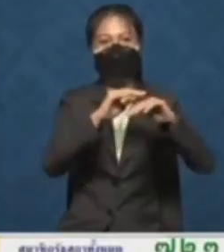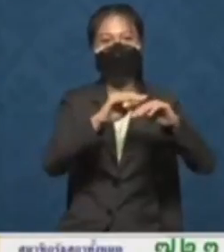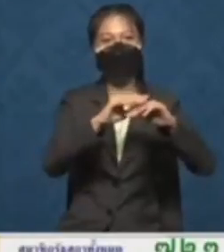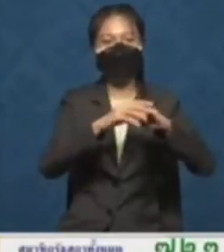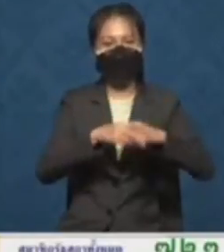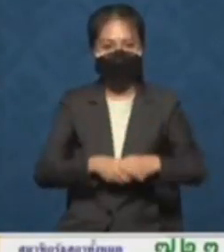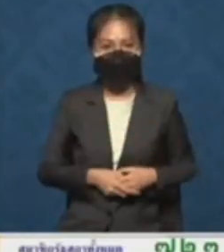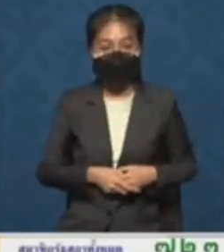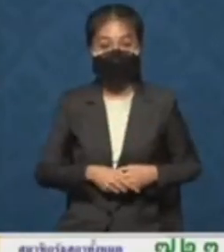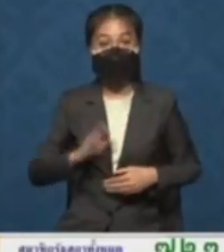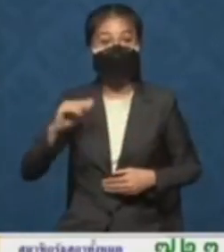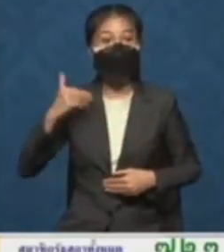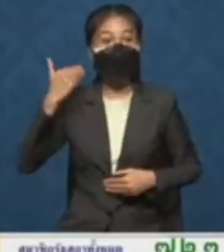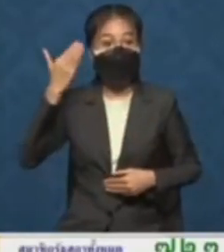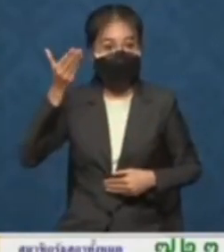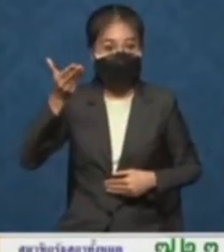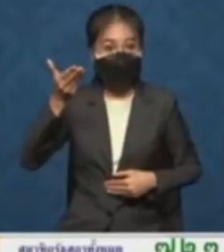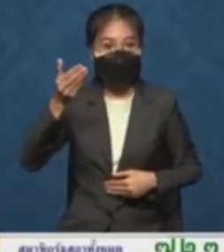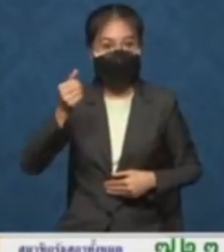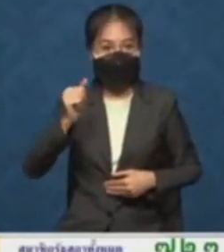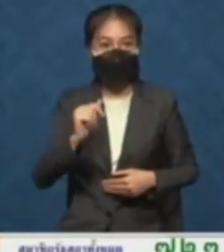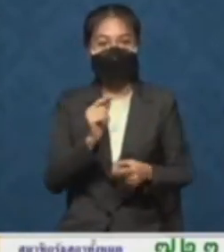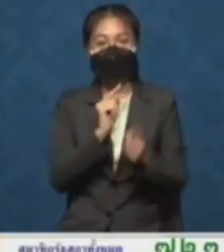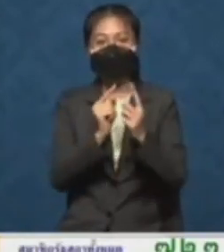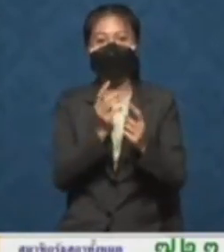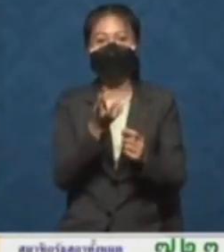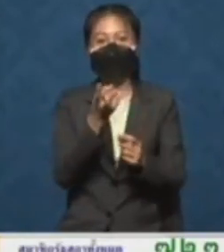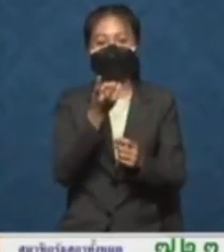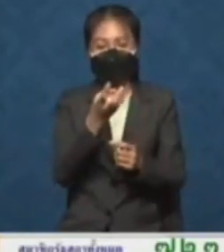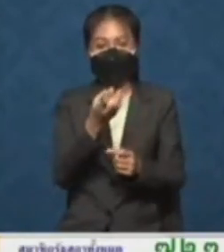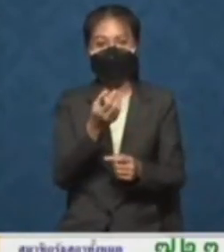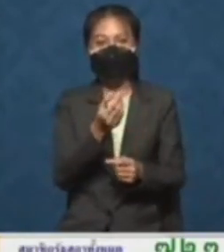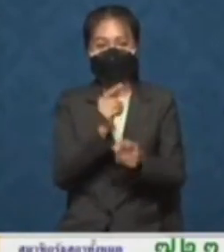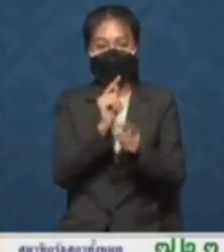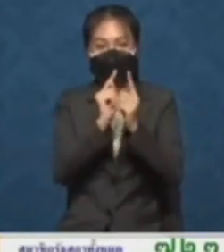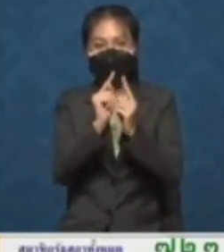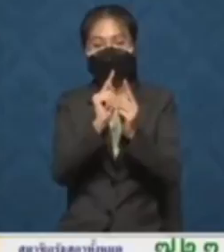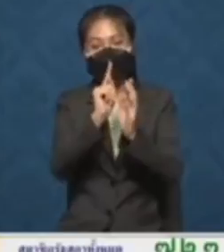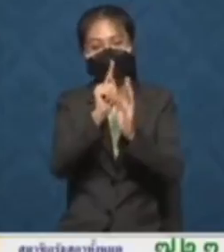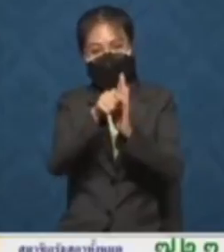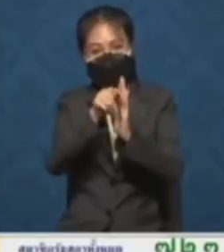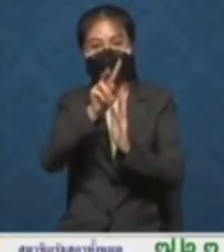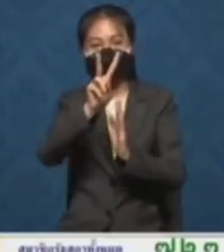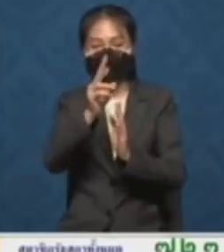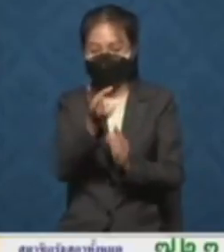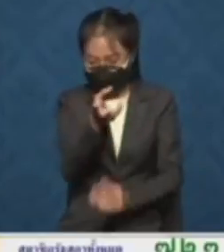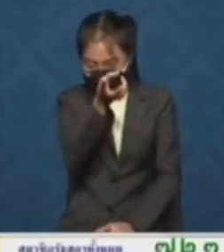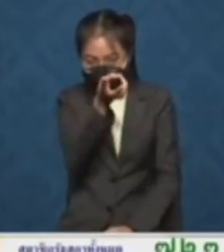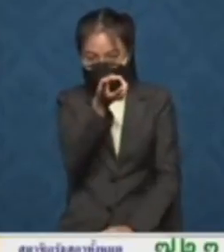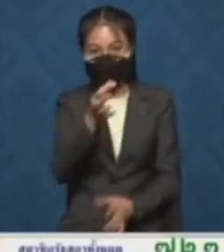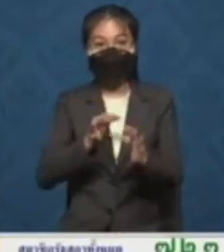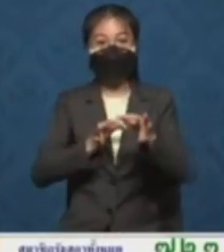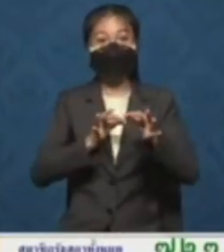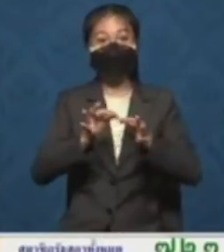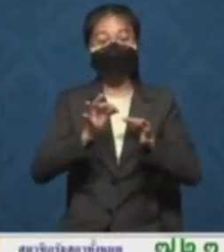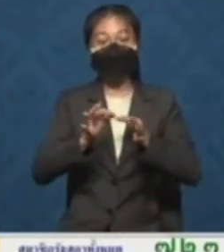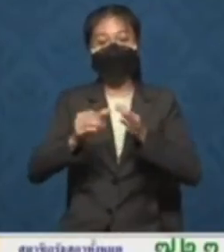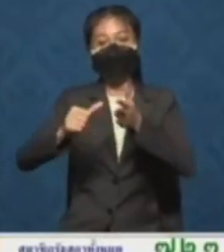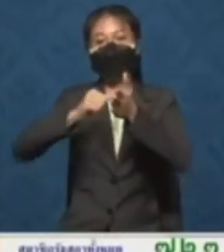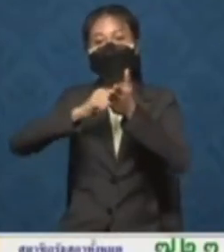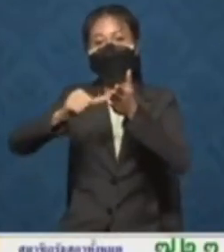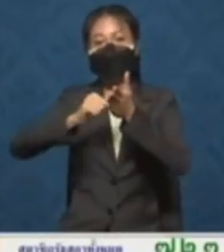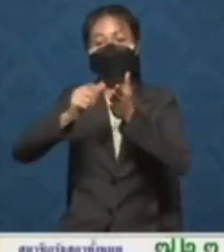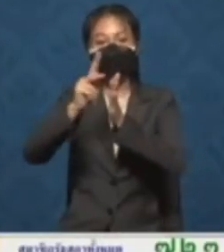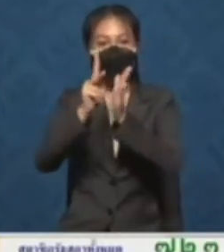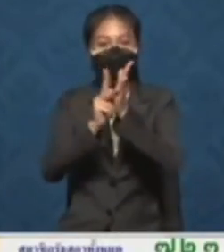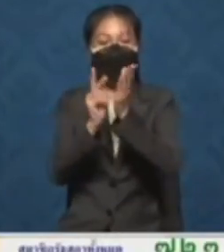เด็นถัดมานะครับผมมีเวลาน้อยขอใช้เวลาไม่เกิน2นาทีก็คือว่าการแก้ไขรัฐนูลครั้งนี้ต้องให้